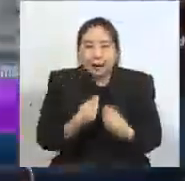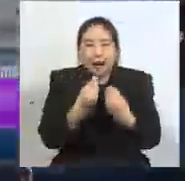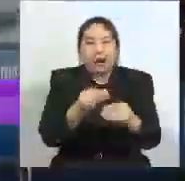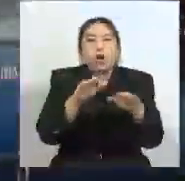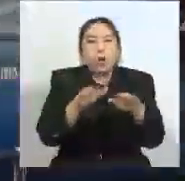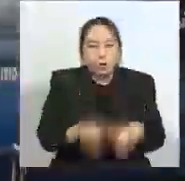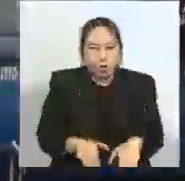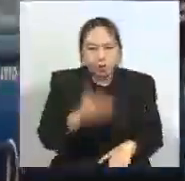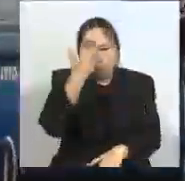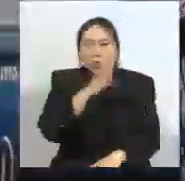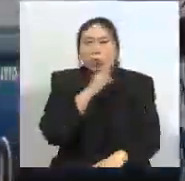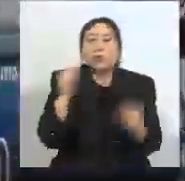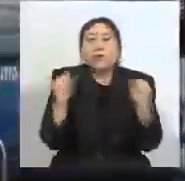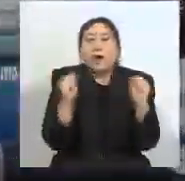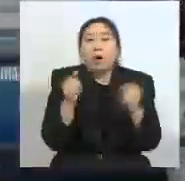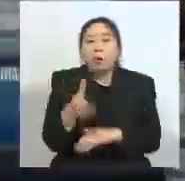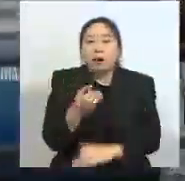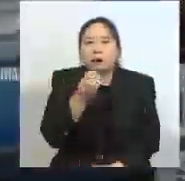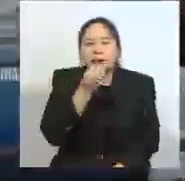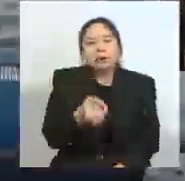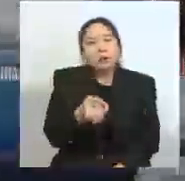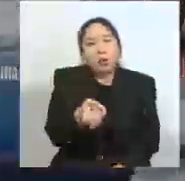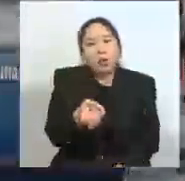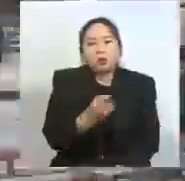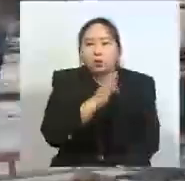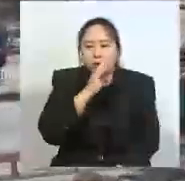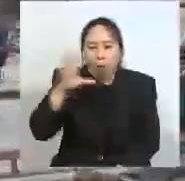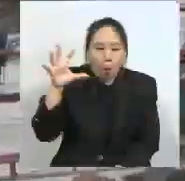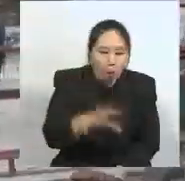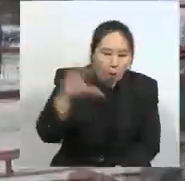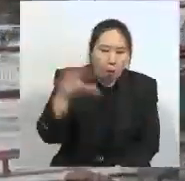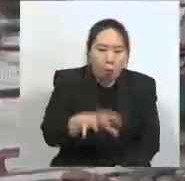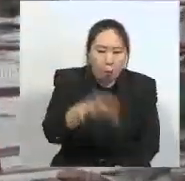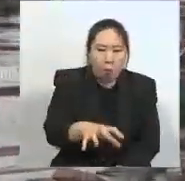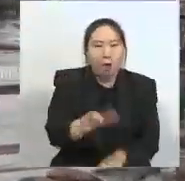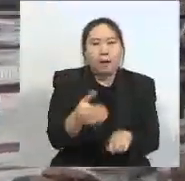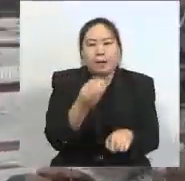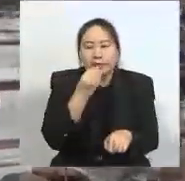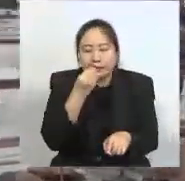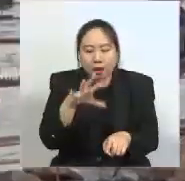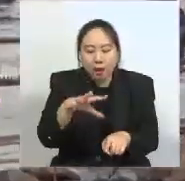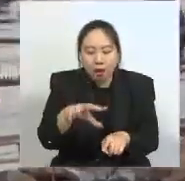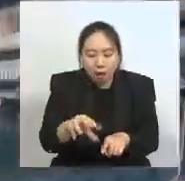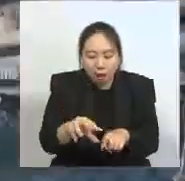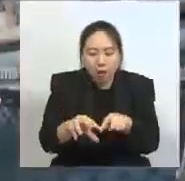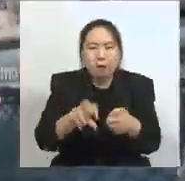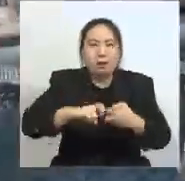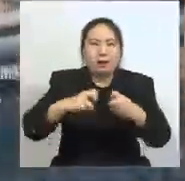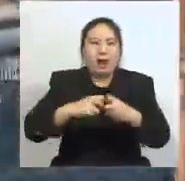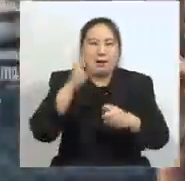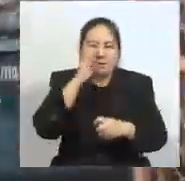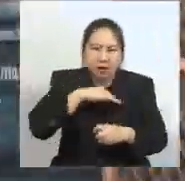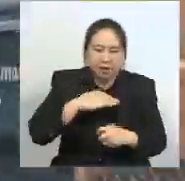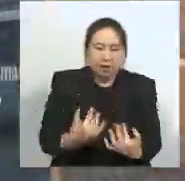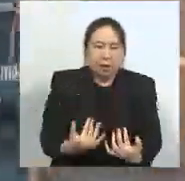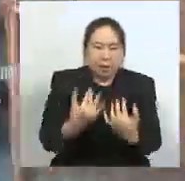วยเพราะพอช่วงหนาวๆแบบนี้ปลาก็กินอาหารน้อยลงถ้าหากให้อาหารมากเกินไปปลากินไม่หมดก็จะเกิดปัญหาเน่าอีกนะคะเน่